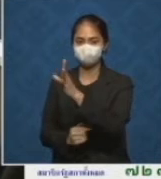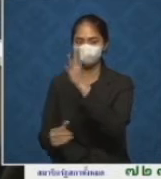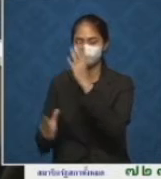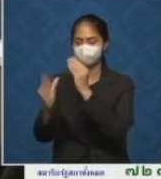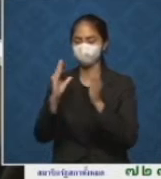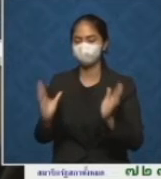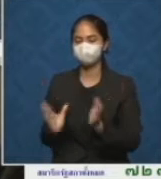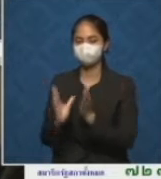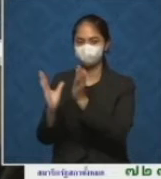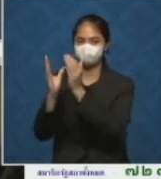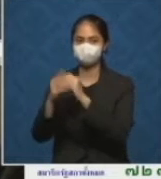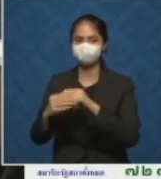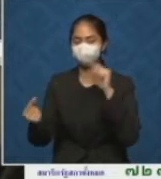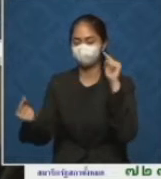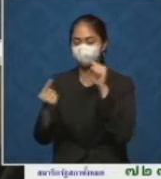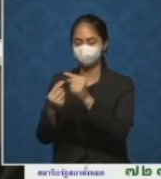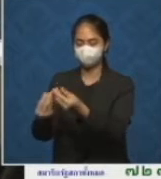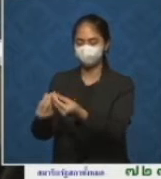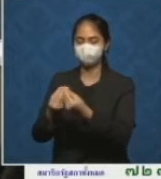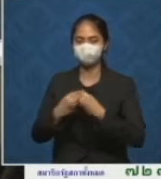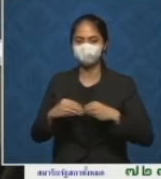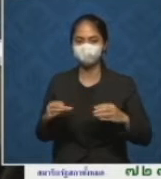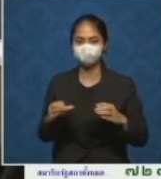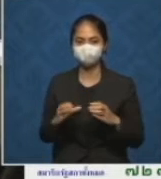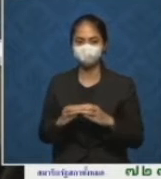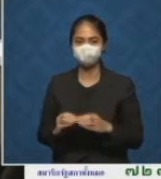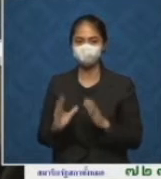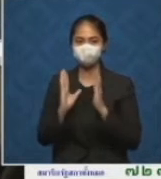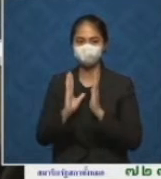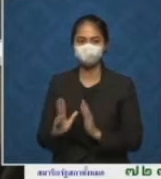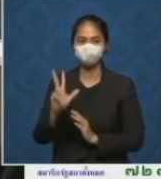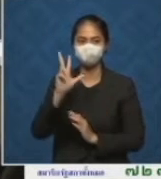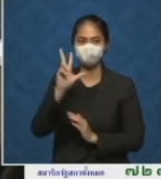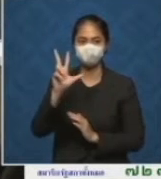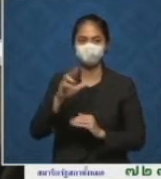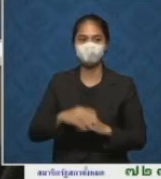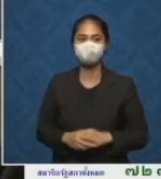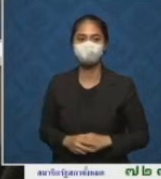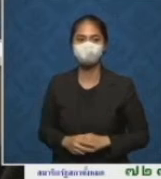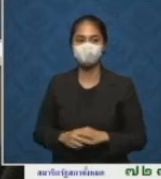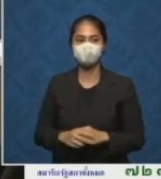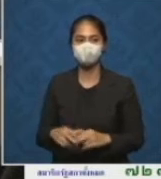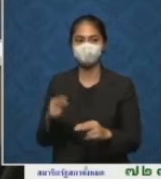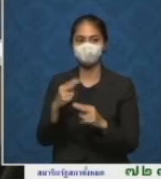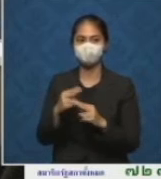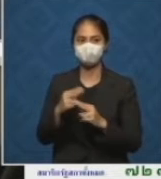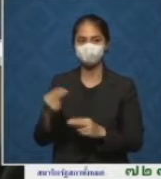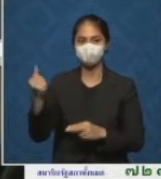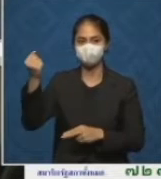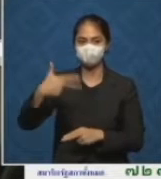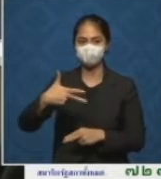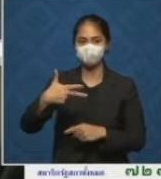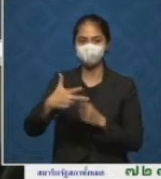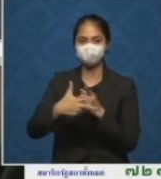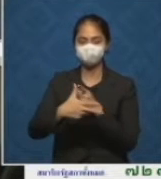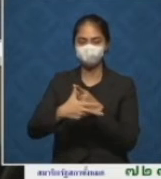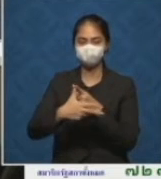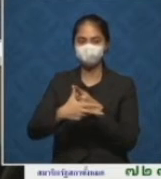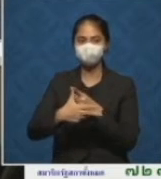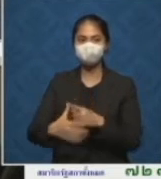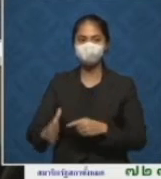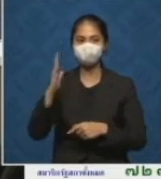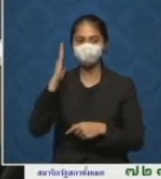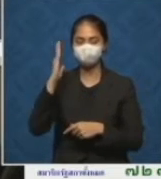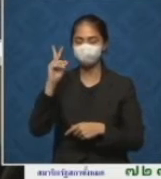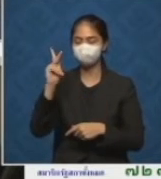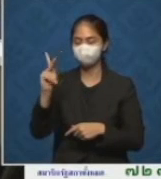รู้พ.ศ.ในโควต้าพรรคภูมิใจไทยจำนวน3ท่านรายชื่อ3ท่านดังนี้ครับ 1. นายก